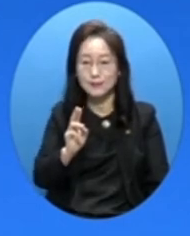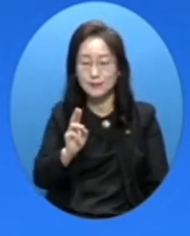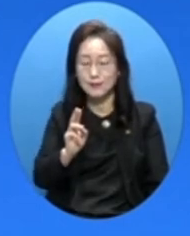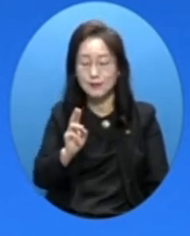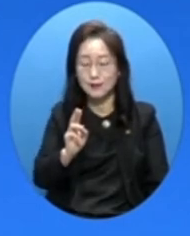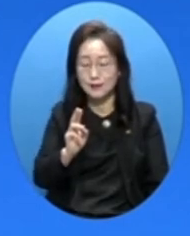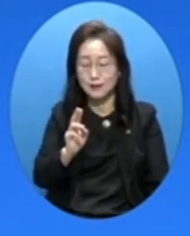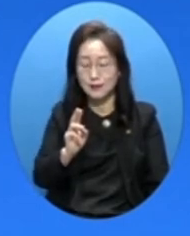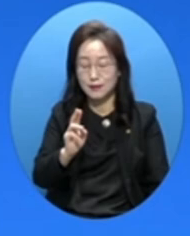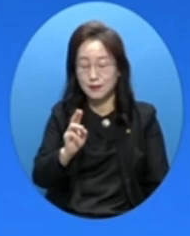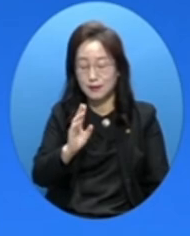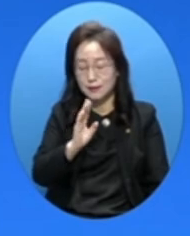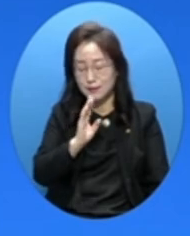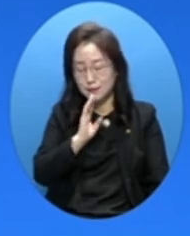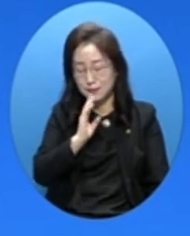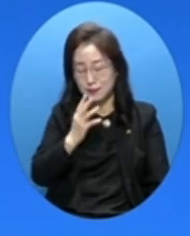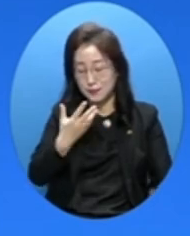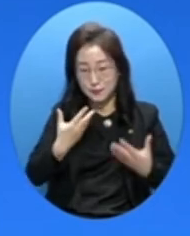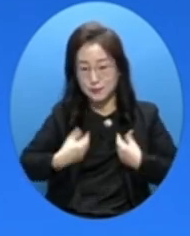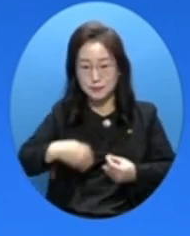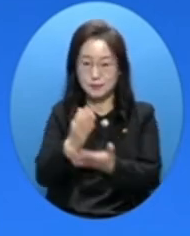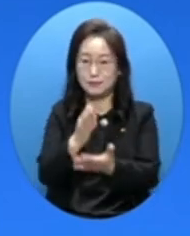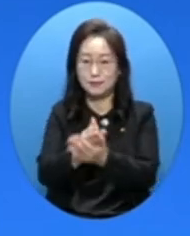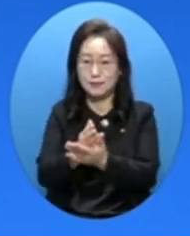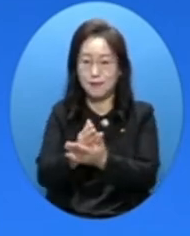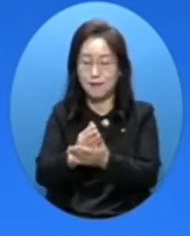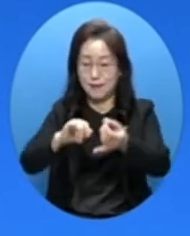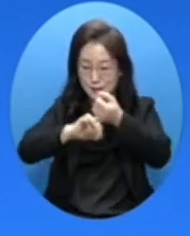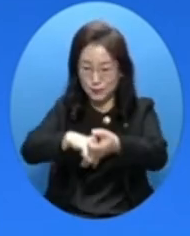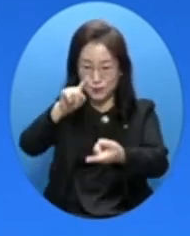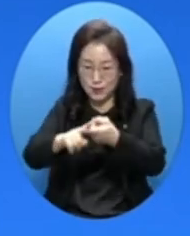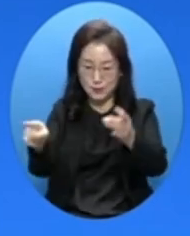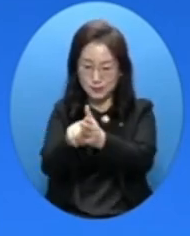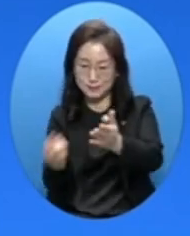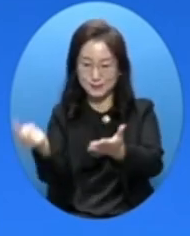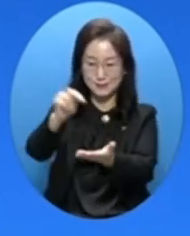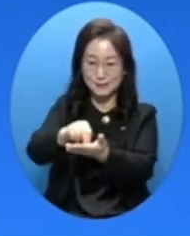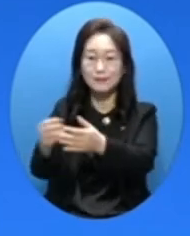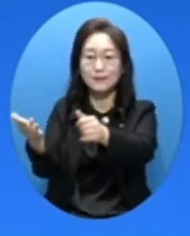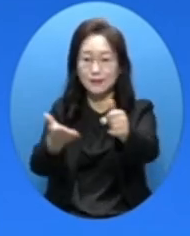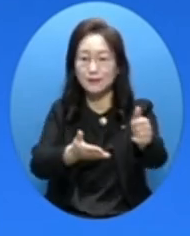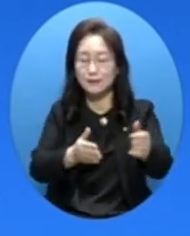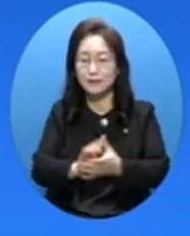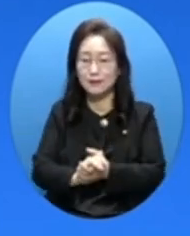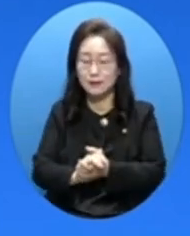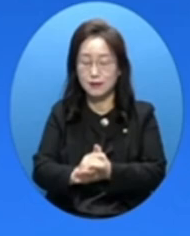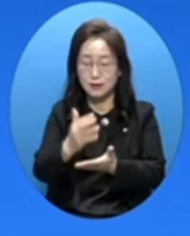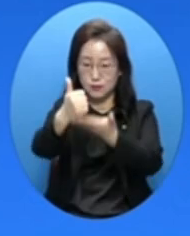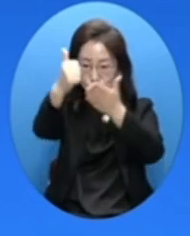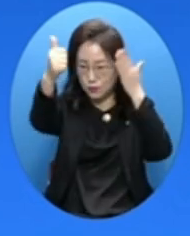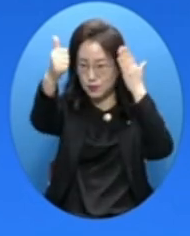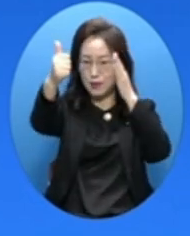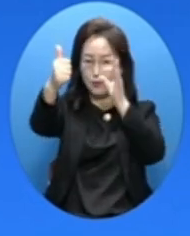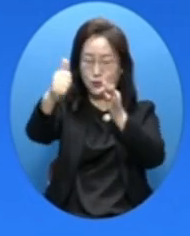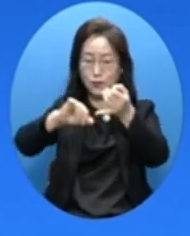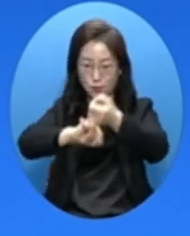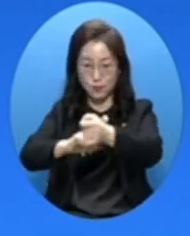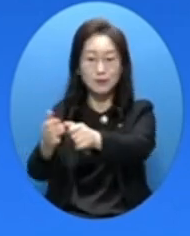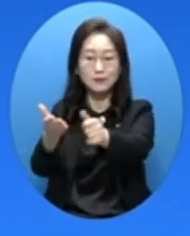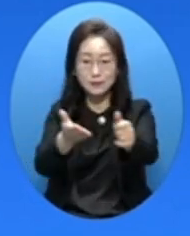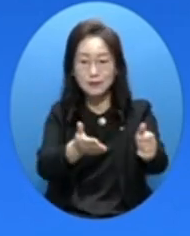희망이 보이지 않는다고 할지라도 절대 낙심하지 말고 약속의 말씀을 잡고 일어나시길 바랍니다. 주님만 바로 나가는 모든 여러분 되기를